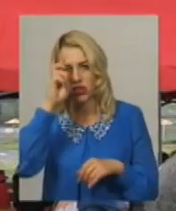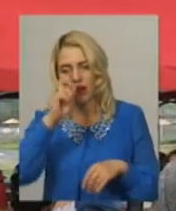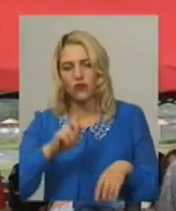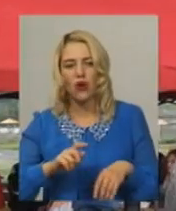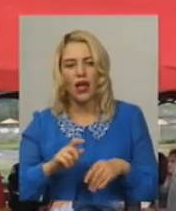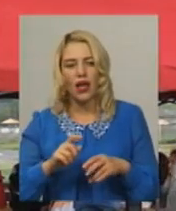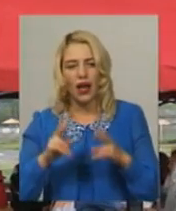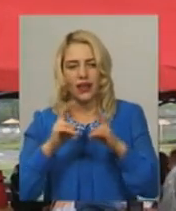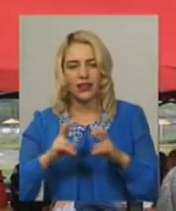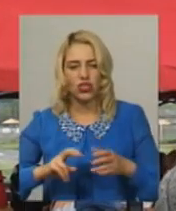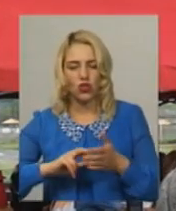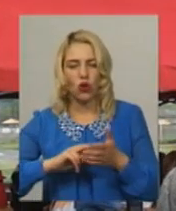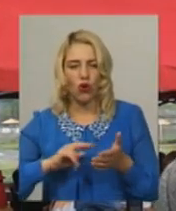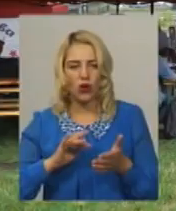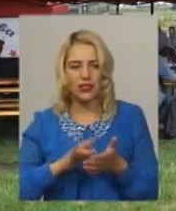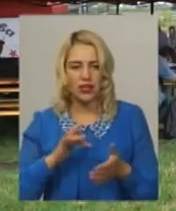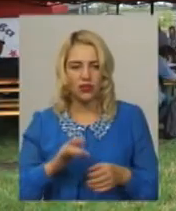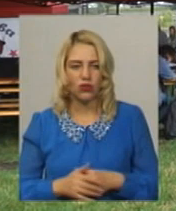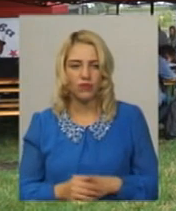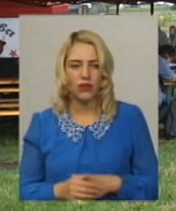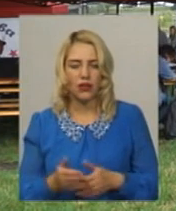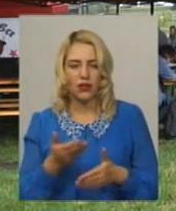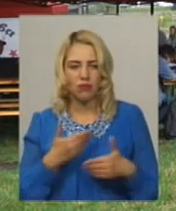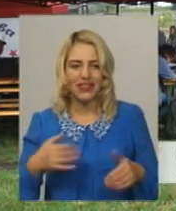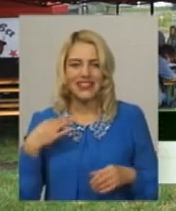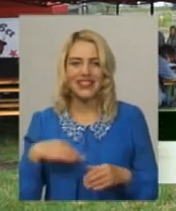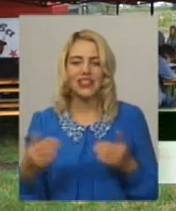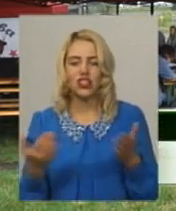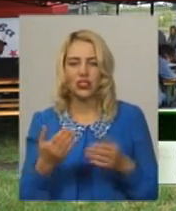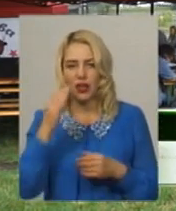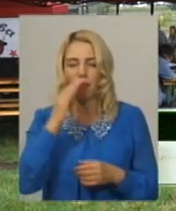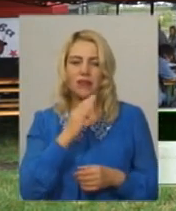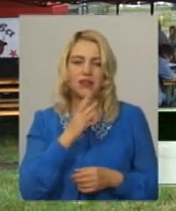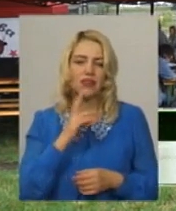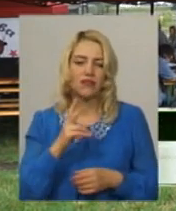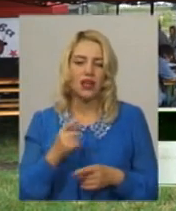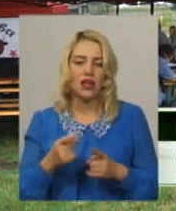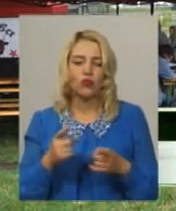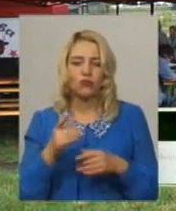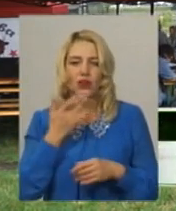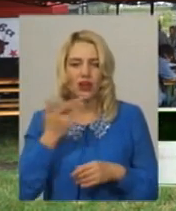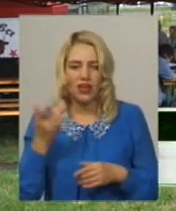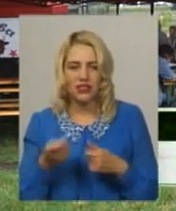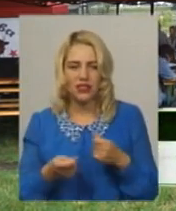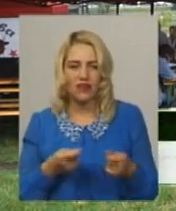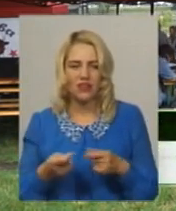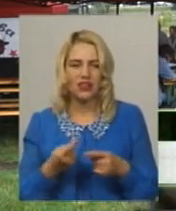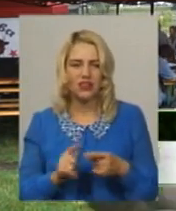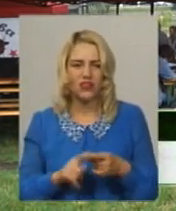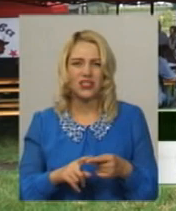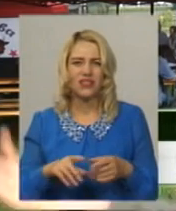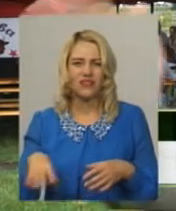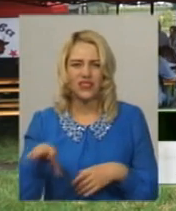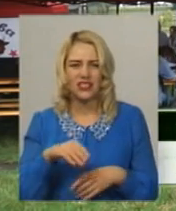Української студії стратегічних досліджень Юрій Олійник. Ми сини чиїх батьків, оскільки дуже і радянська влада, і потім ця шароварщина, ця